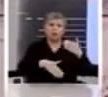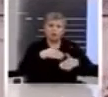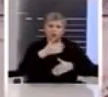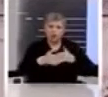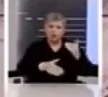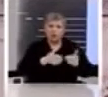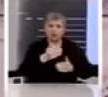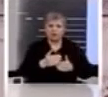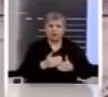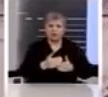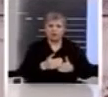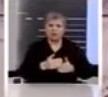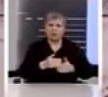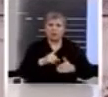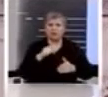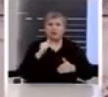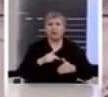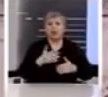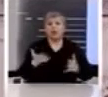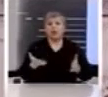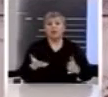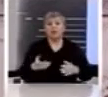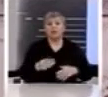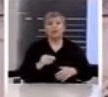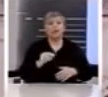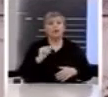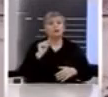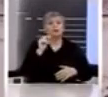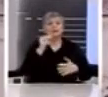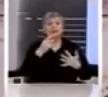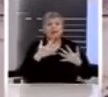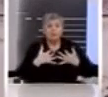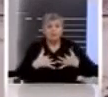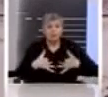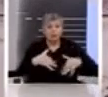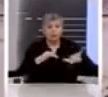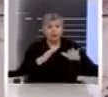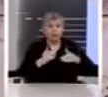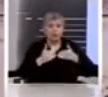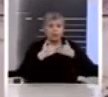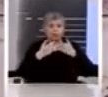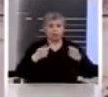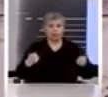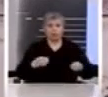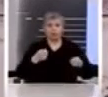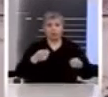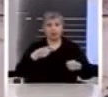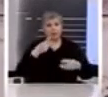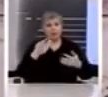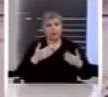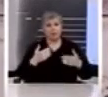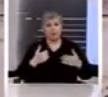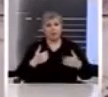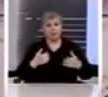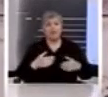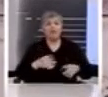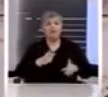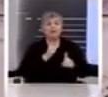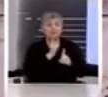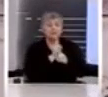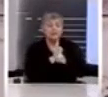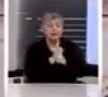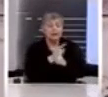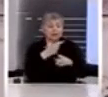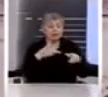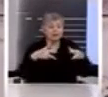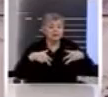αποχαρακτηρισμό. Αυτό δεν μπορούσε, ούτε έχει δικαίωμα να το κάνει η Βουλή, και ιδιαίτερα για τα κρατικά